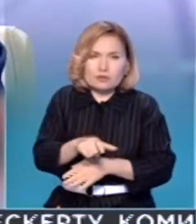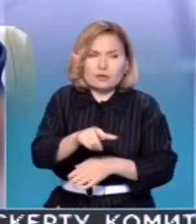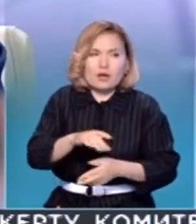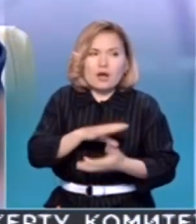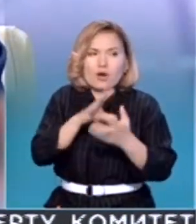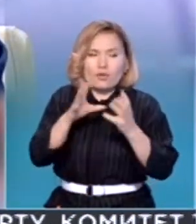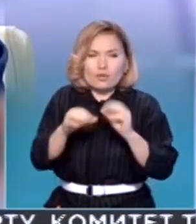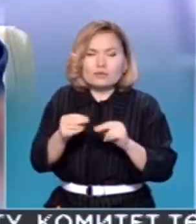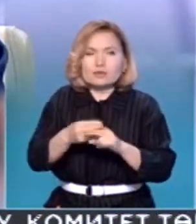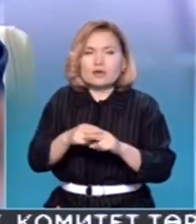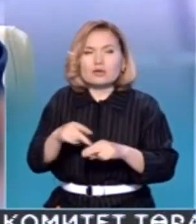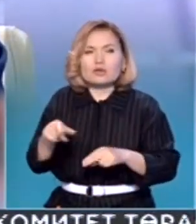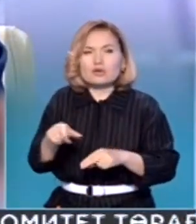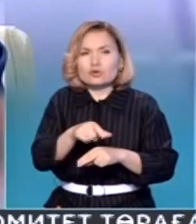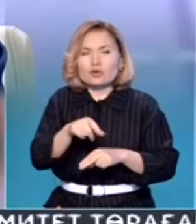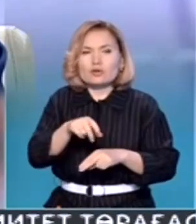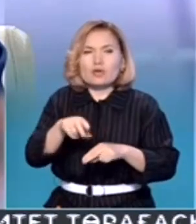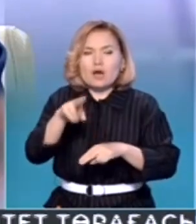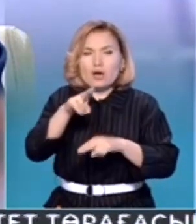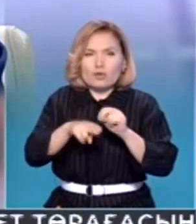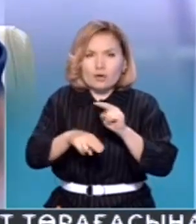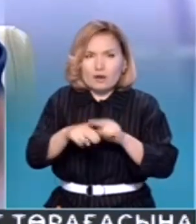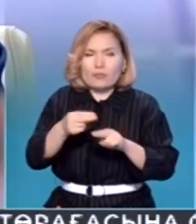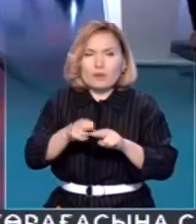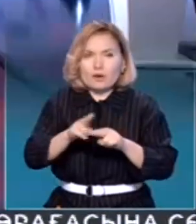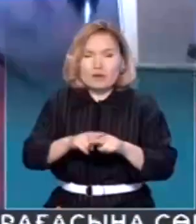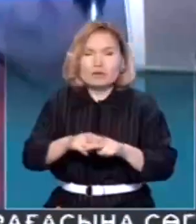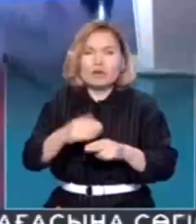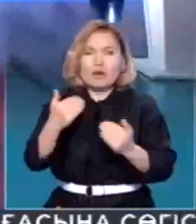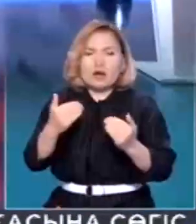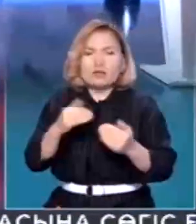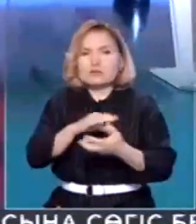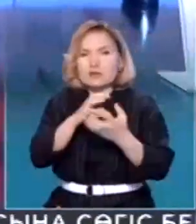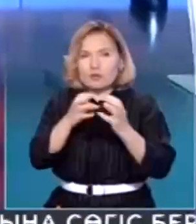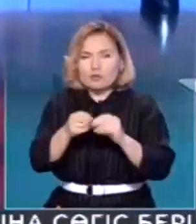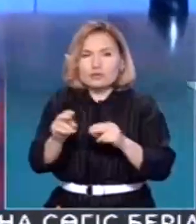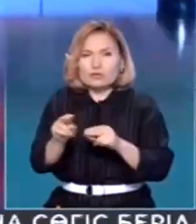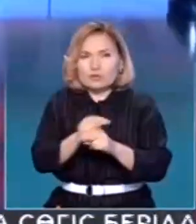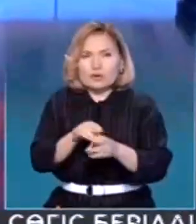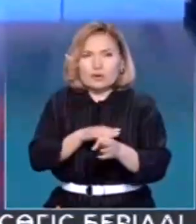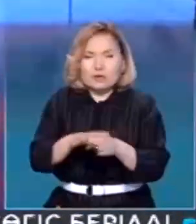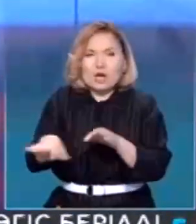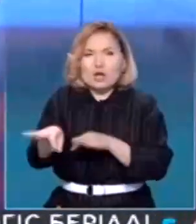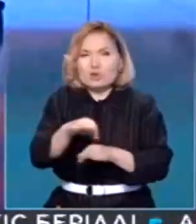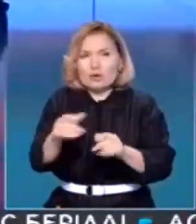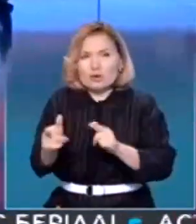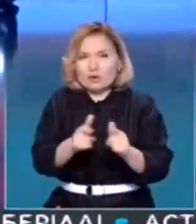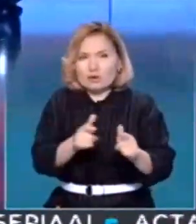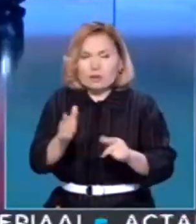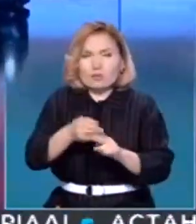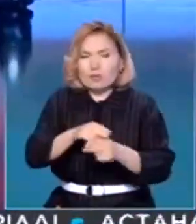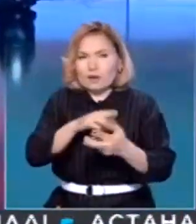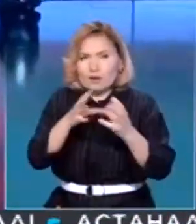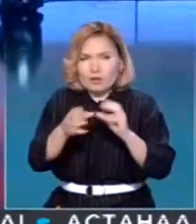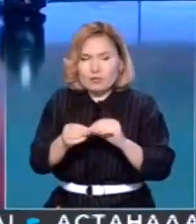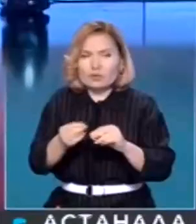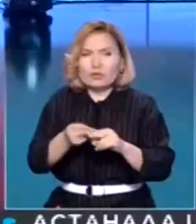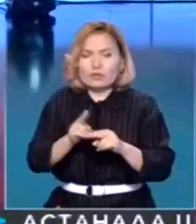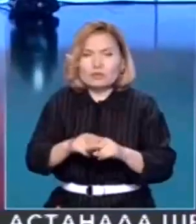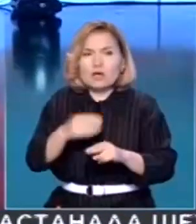категориялық жасап кеткен. Ол жолдың қазіргі жағдайы, ахуалы нашар. Қазір жобалау жұмыстарын жасап жатырмыз. Бірінші категорияға ауыстырамыз